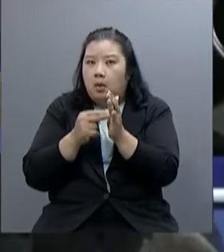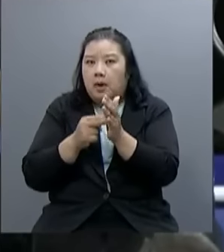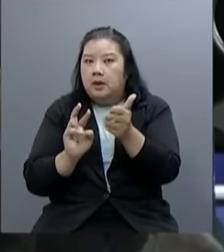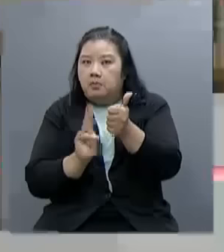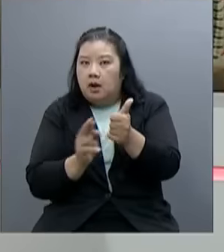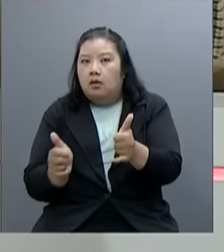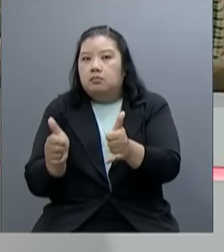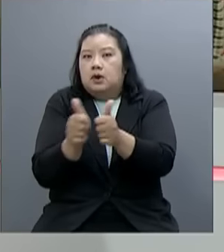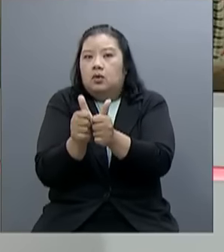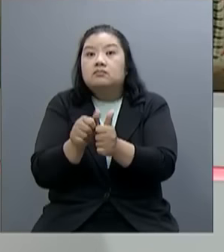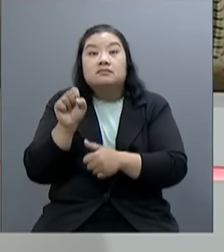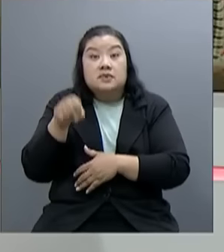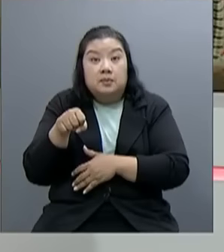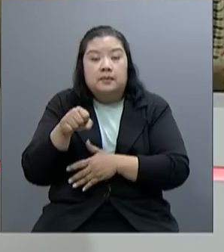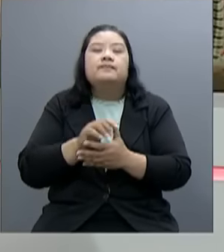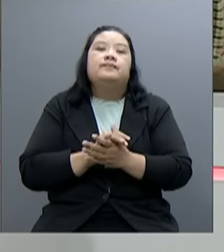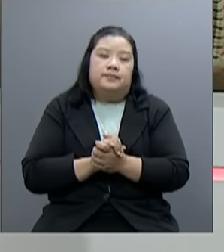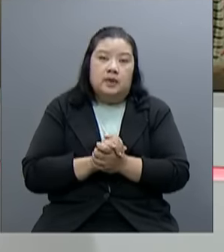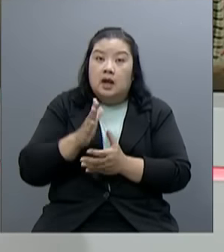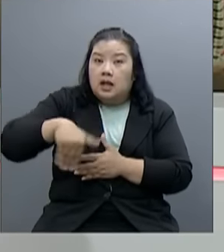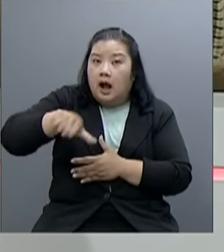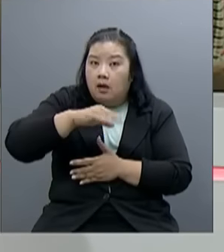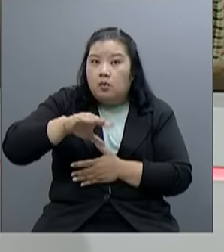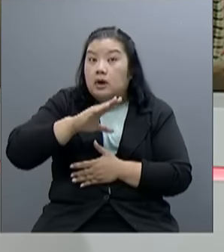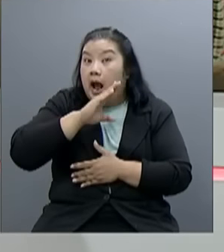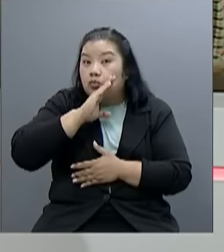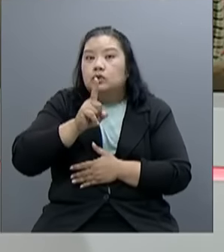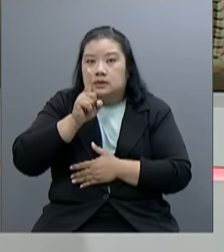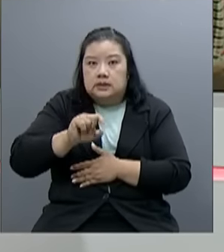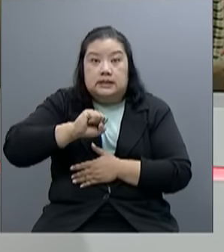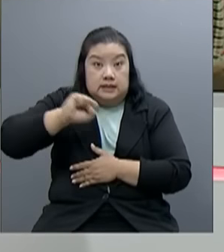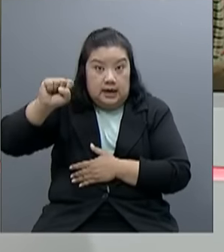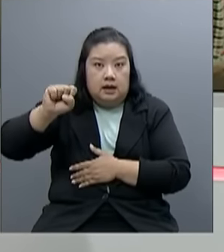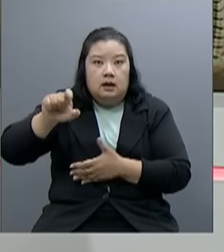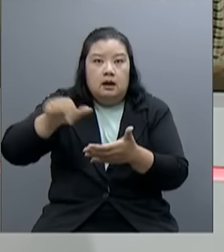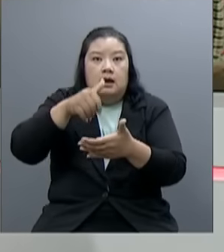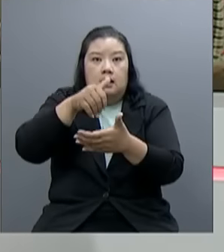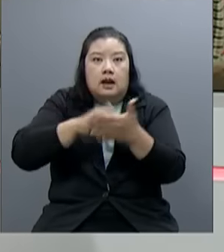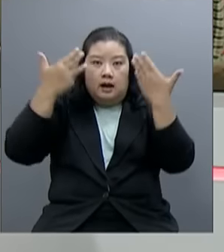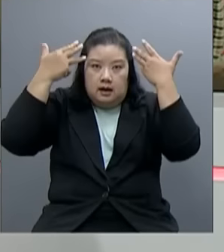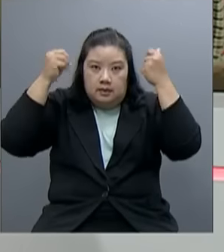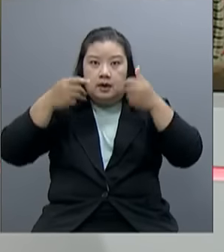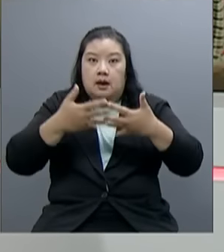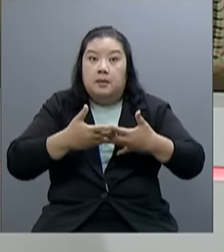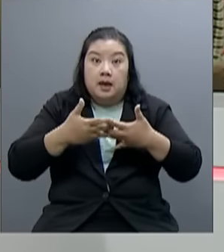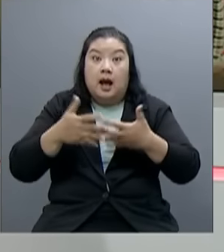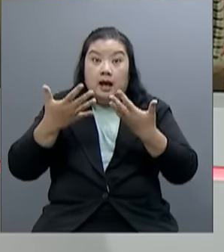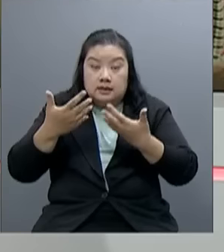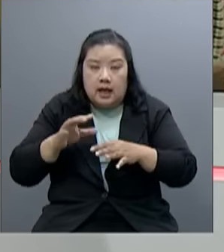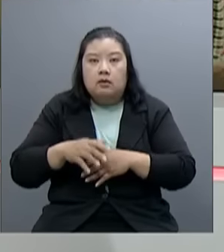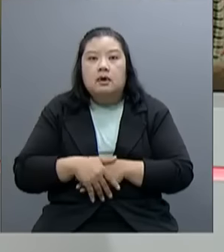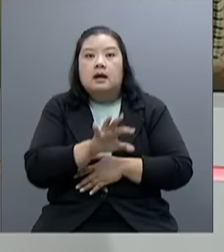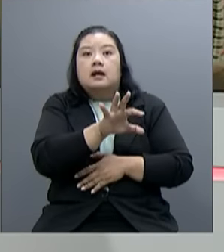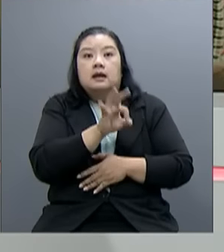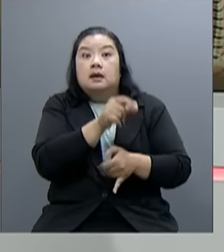คะที่ต้องจับตาดูในตอนนี้คือถ้าทรัมป์ชนะการเลือกตั้งขึ้นมาจริงๆนะคะแล้วก็แต่งตั้งมาสให้เป็นเจ้าหน้าที่ดูแล